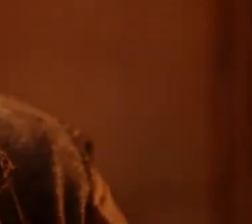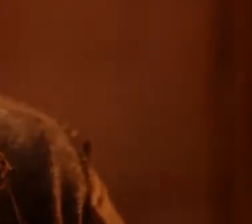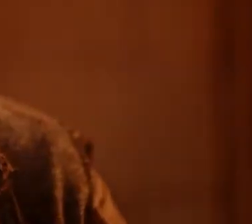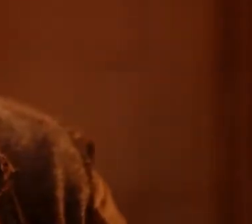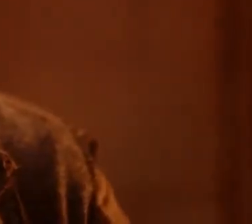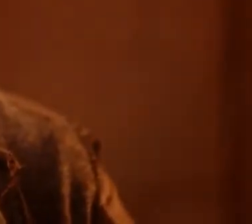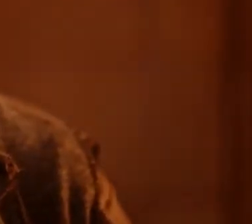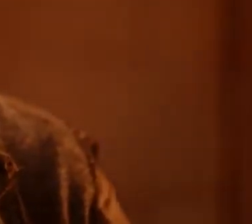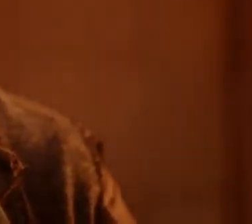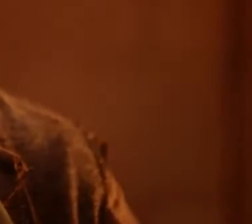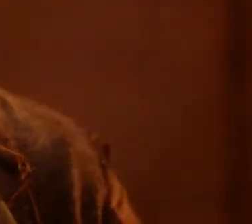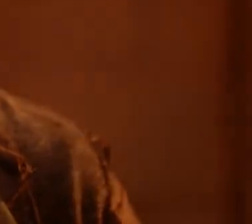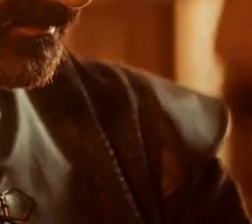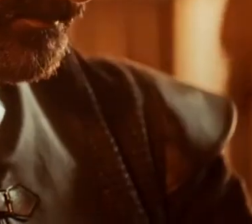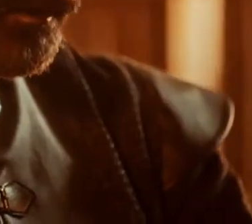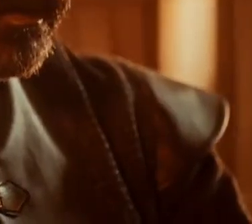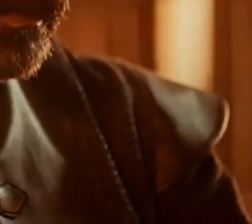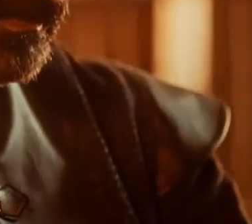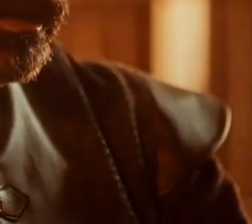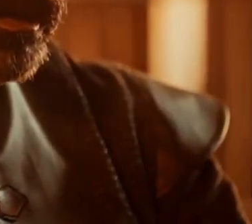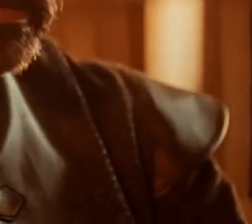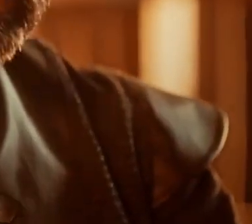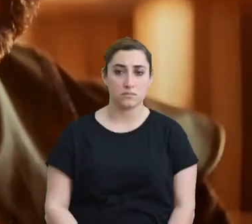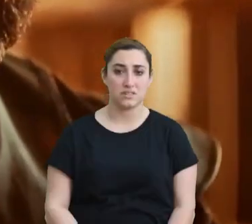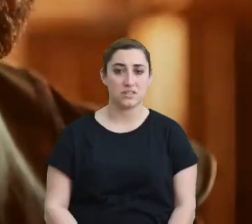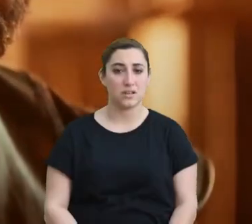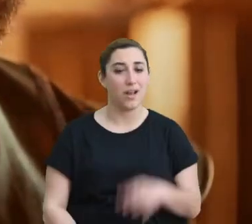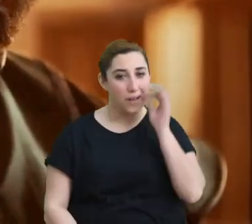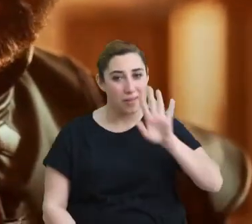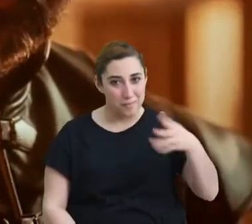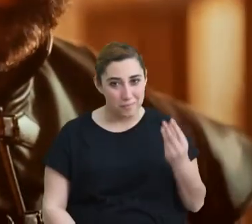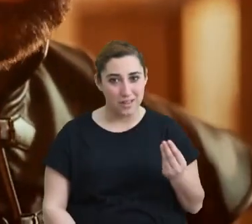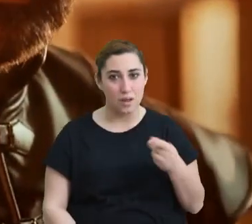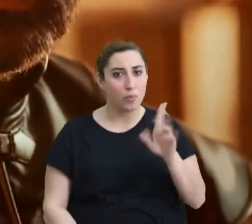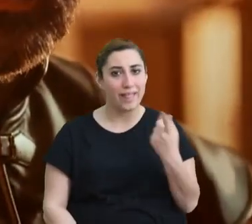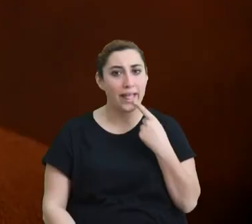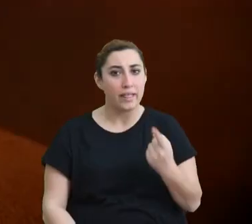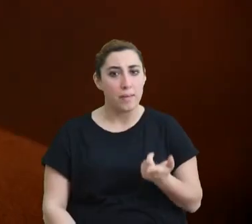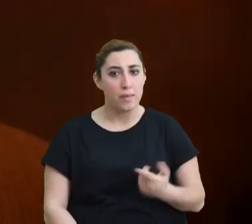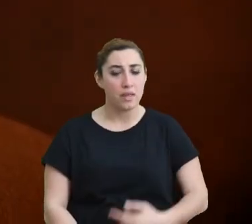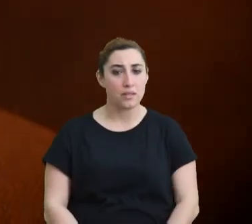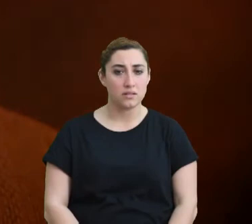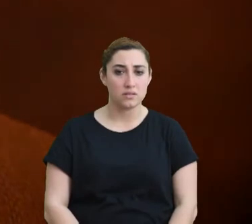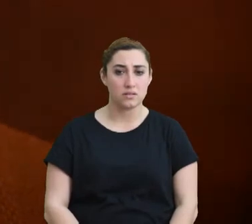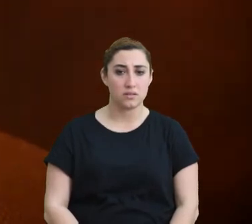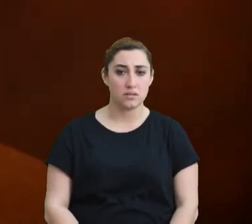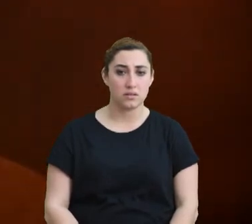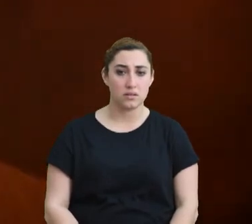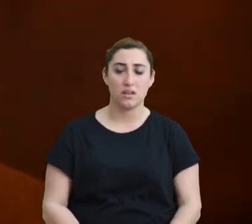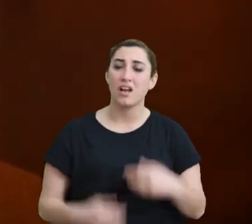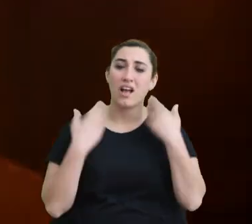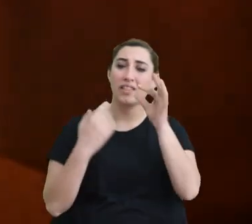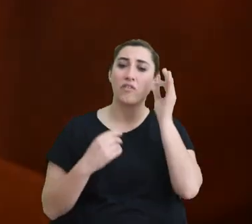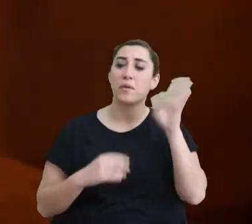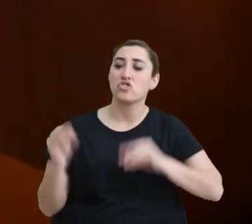Mesut'la Demirci nefeslerini tutmuş, gergince bekliyorlar. Ağlar. Bu ne demektir? Kadı